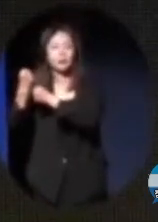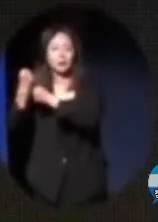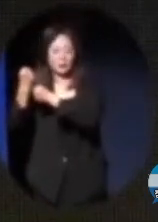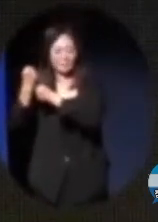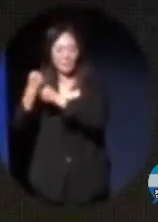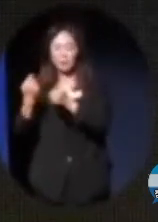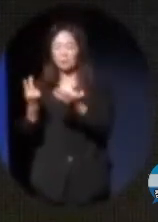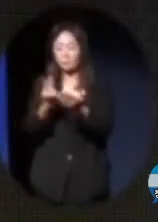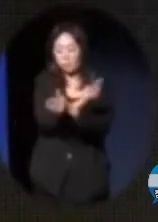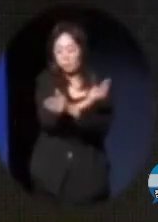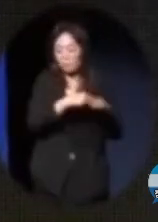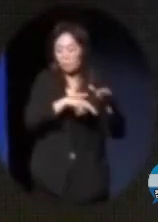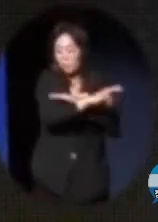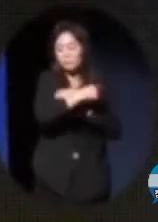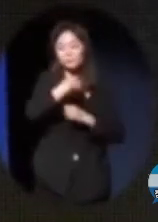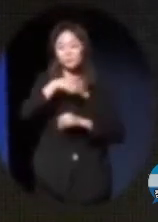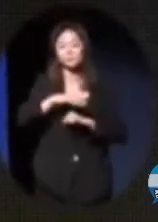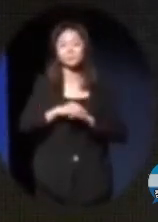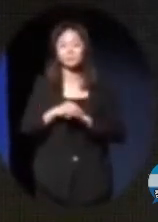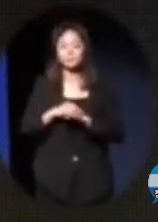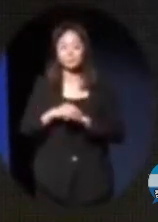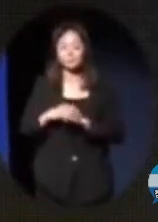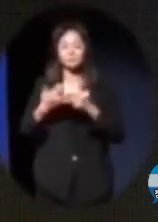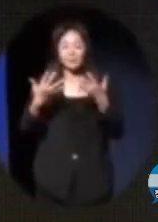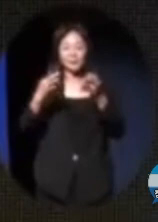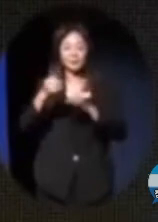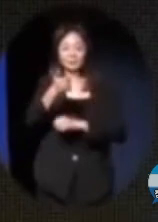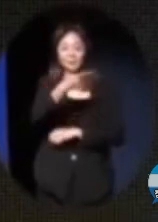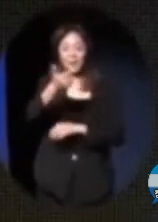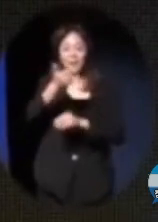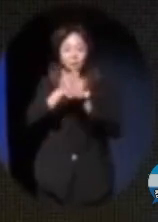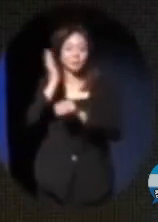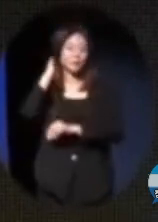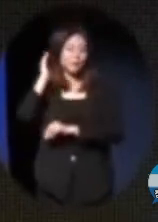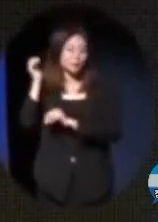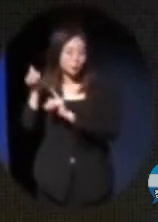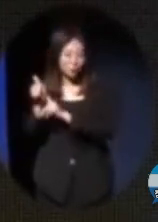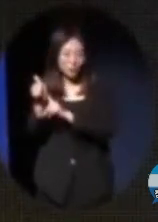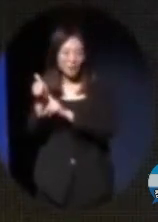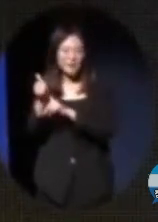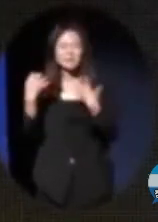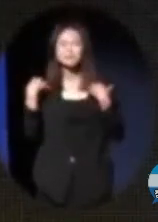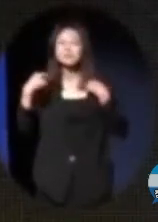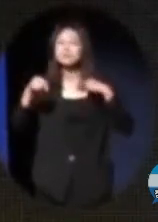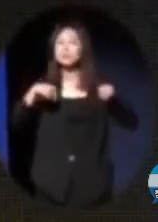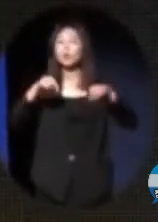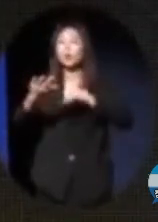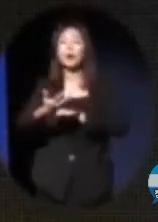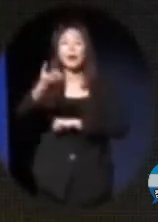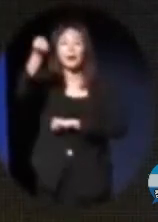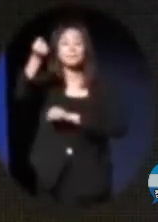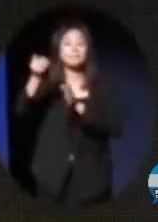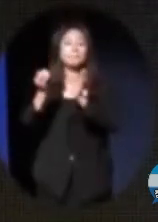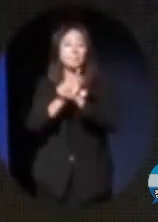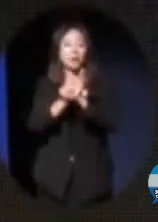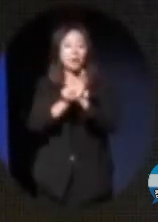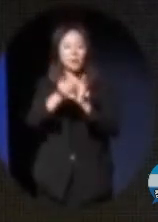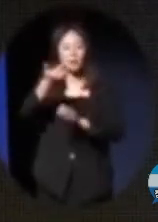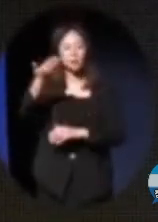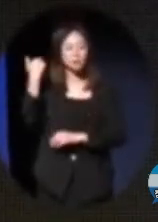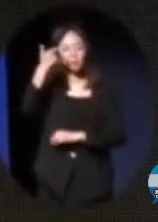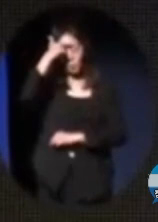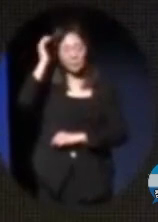없습니다. 김대중 대통령과 함께 수평적 정권교체를 이뤄냈고 노무현 대통령과 함께